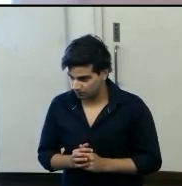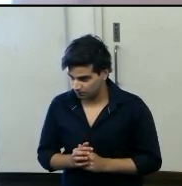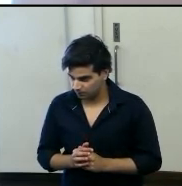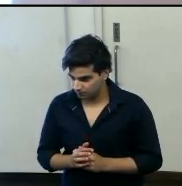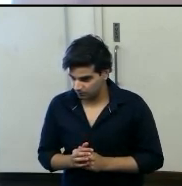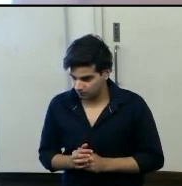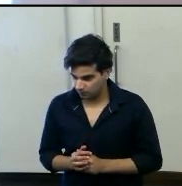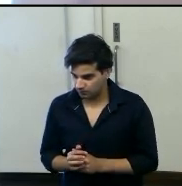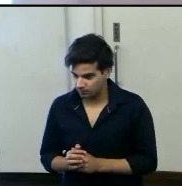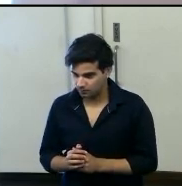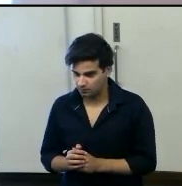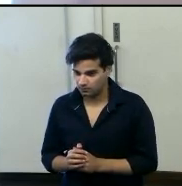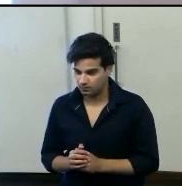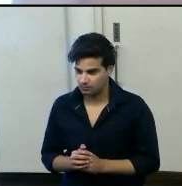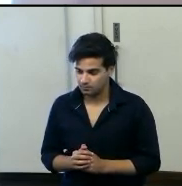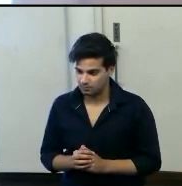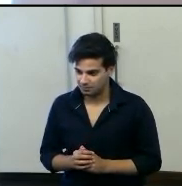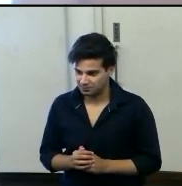ತದ್ವನದೊಳಿರ್ದ ಮುತ್ತದ